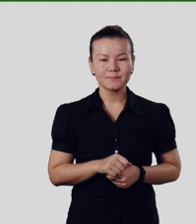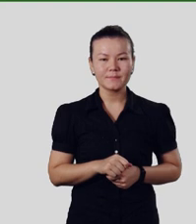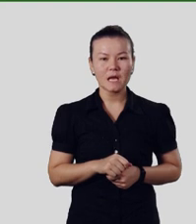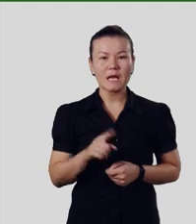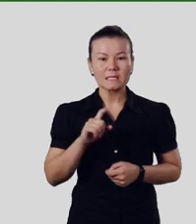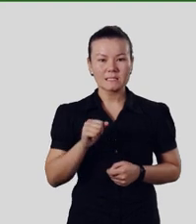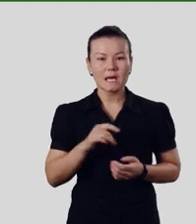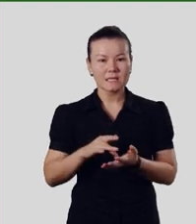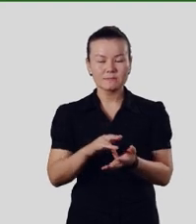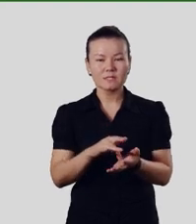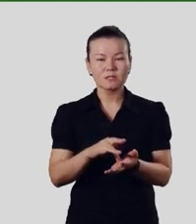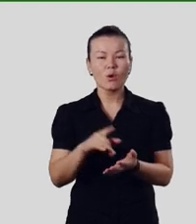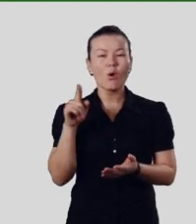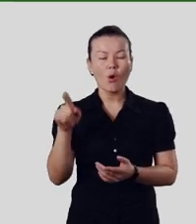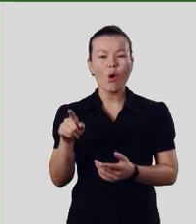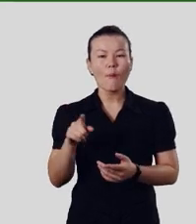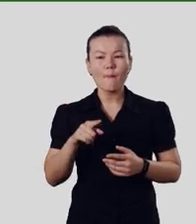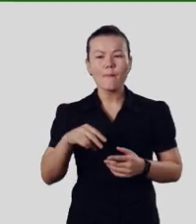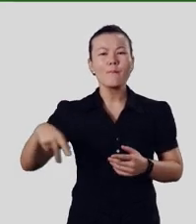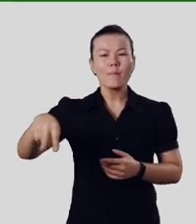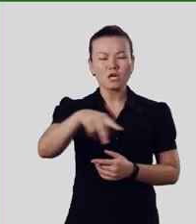открыватель. За 3 экспедиции он прошел более